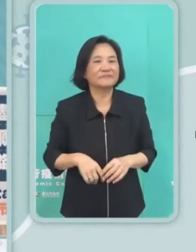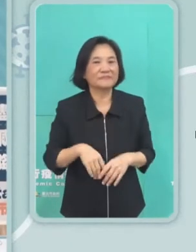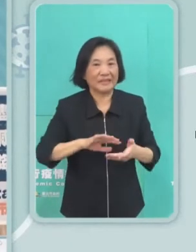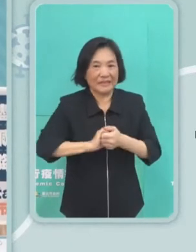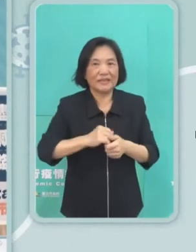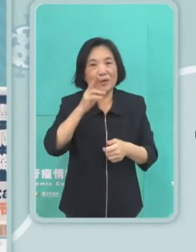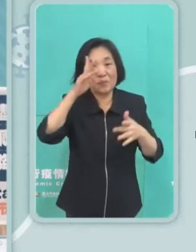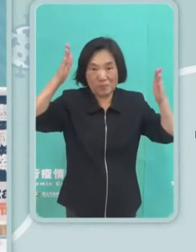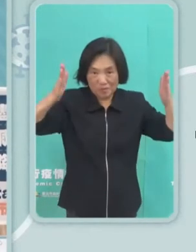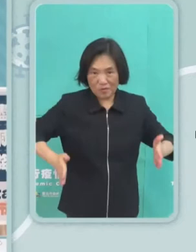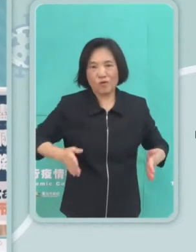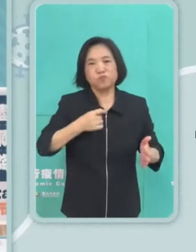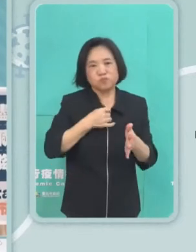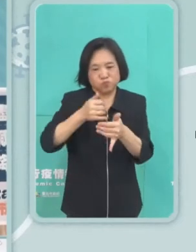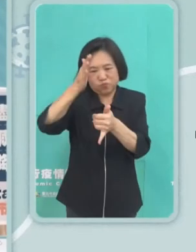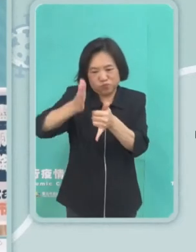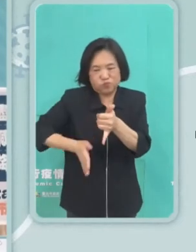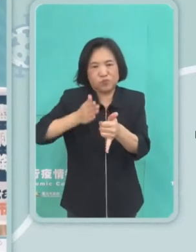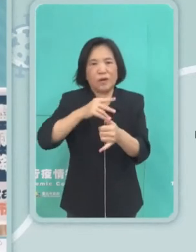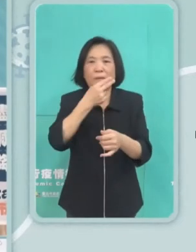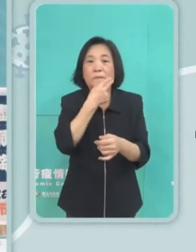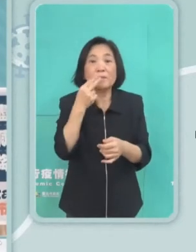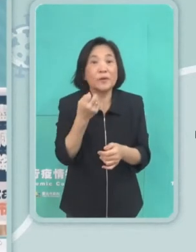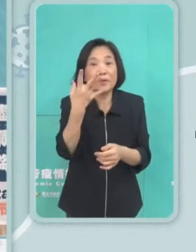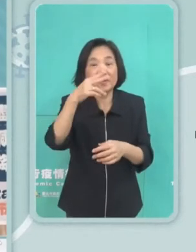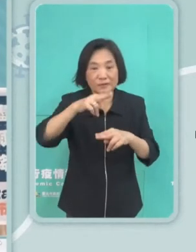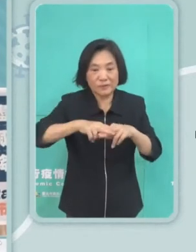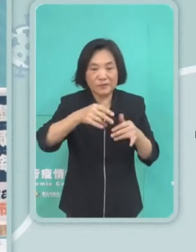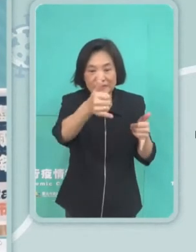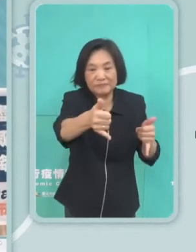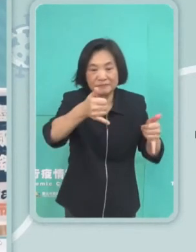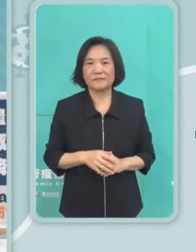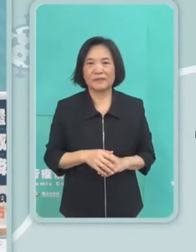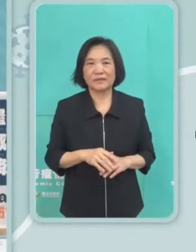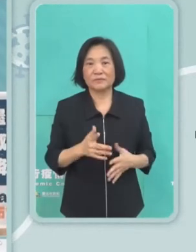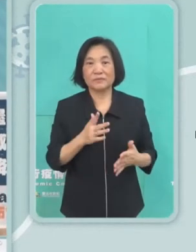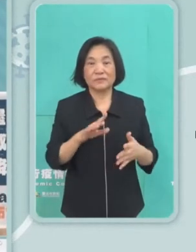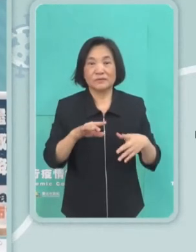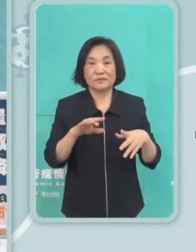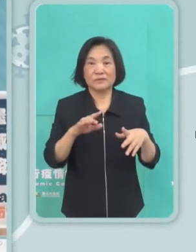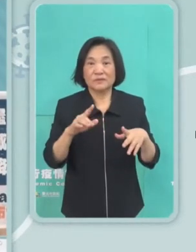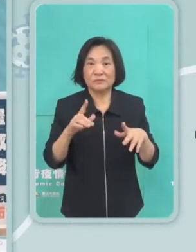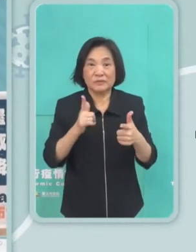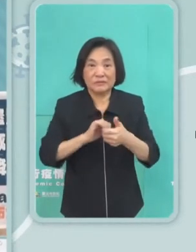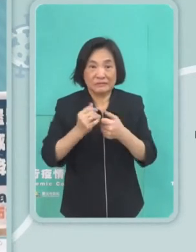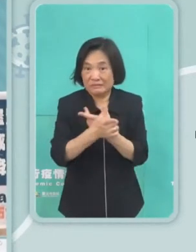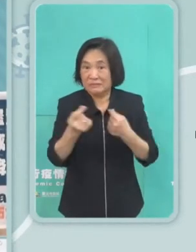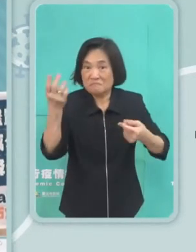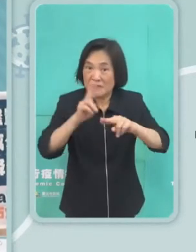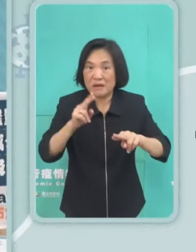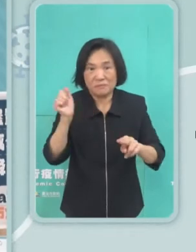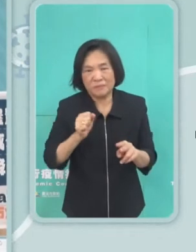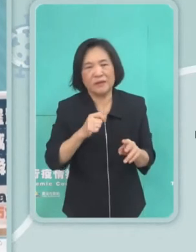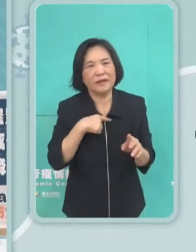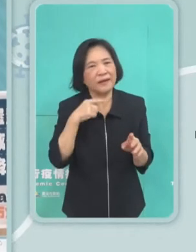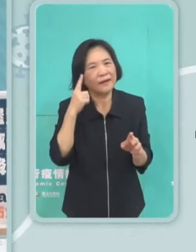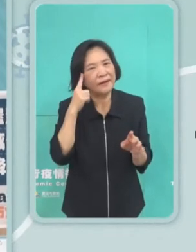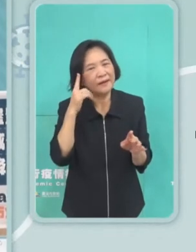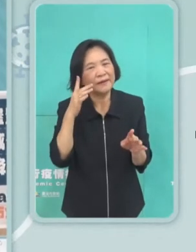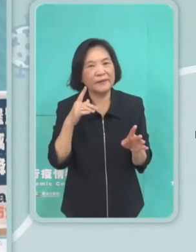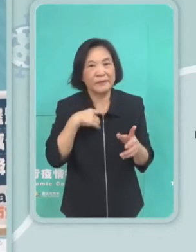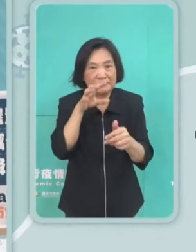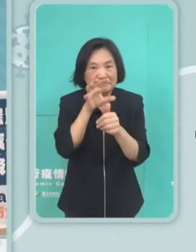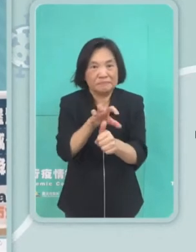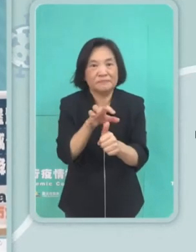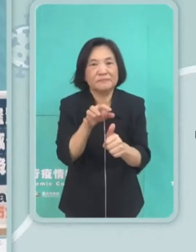那个隔离还是要做好，不管是梅花做的或是隔板，反正在这段期间我们没有